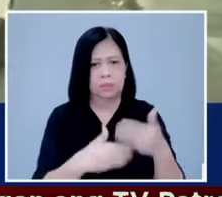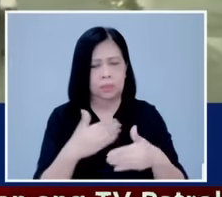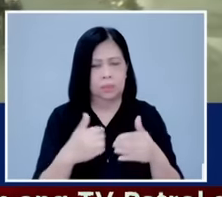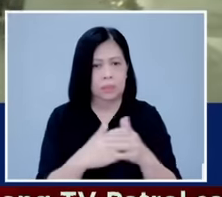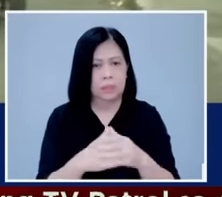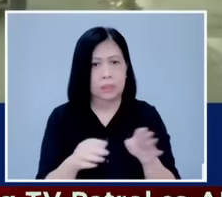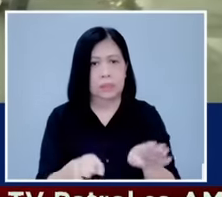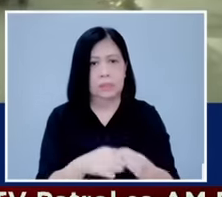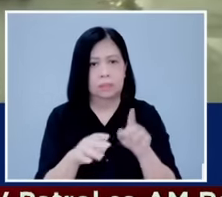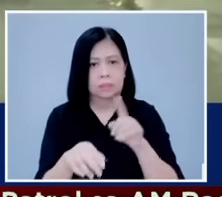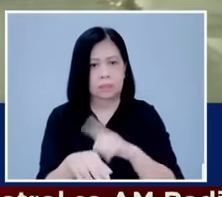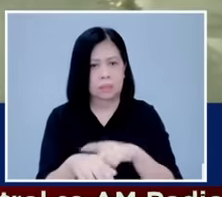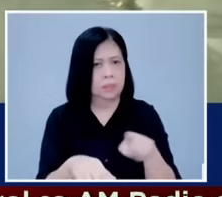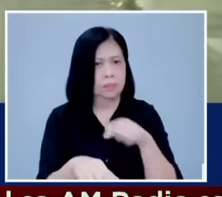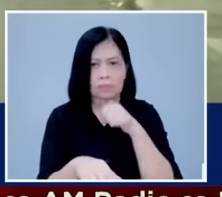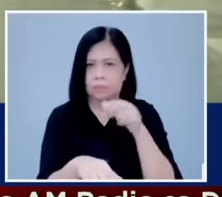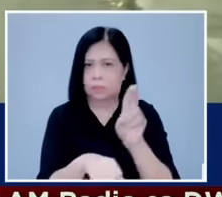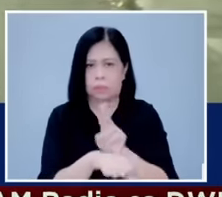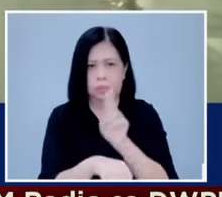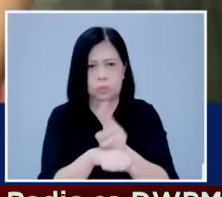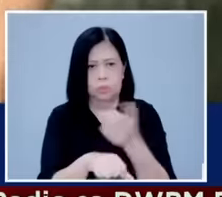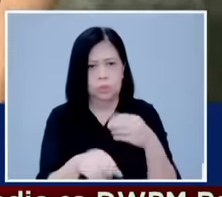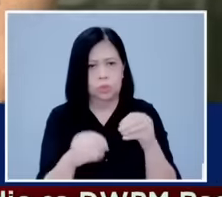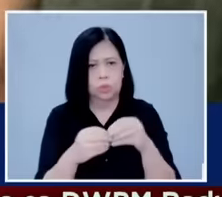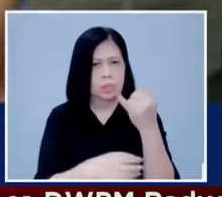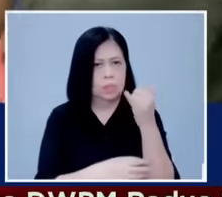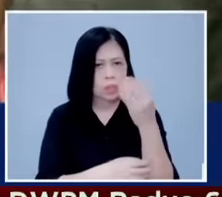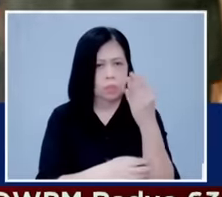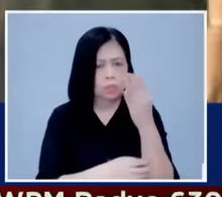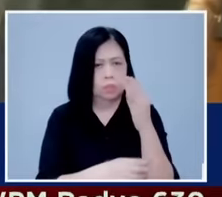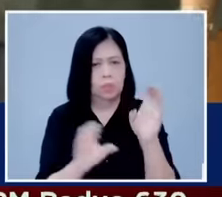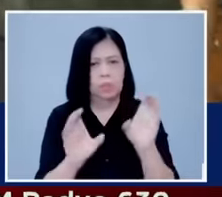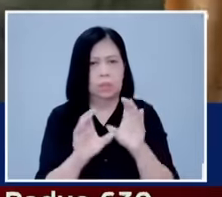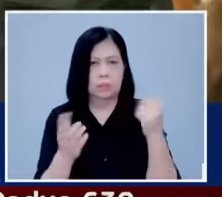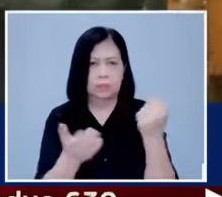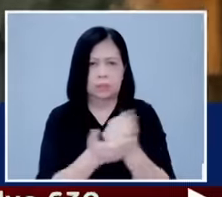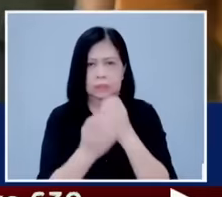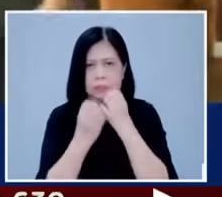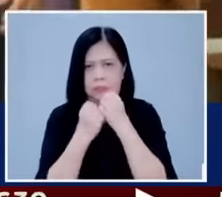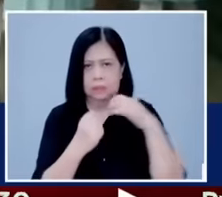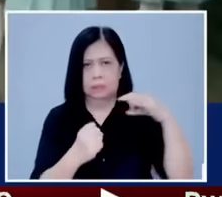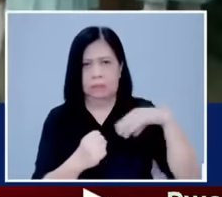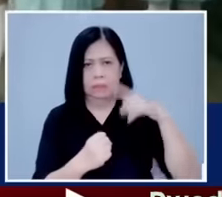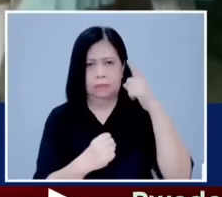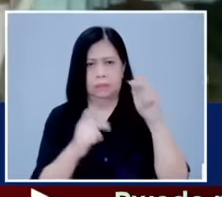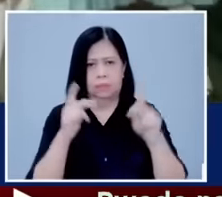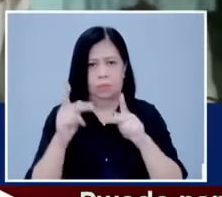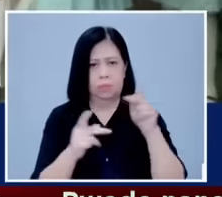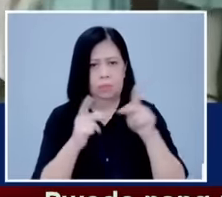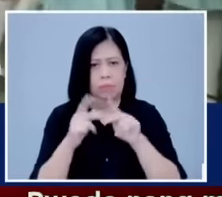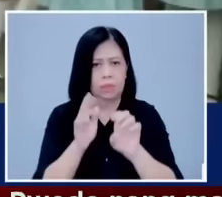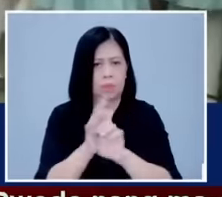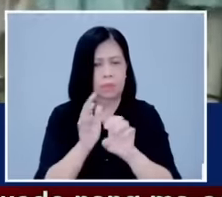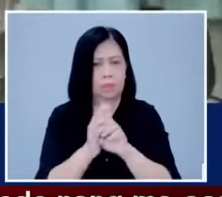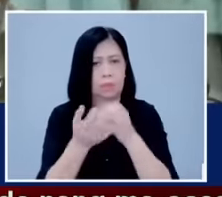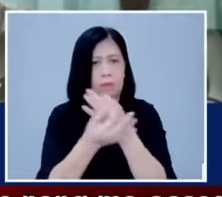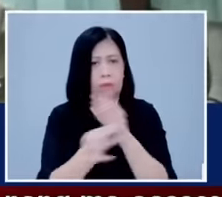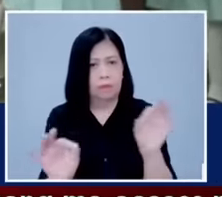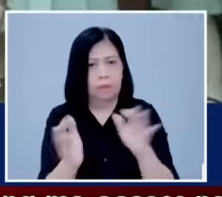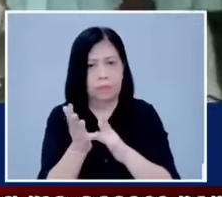Kasabay nito, hindi na rin magagamit ang mga yellow at blue card na malaki ang benepisyo para sa mga residente gaya ng libreng gamot